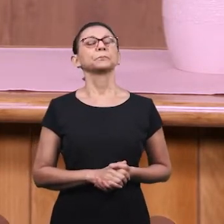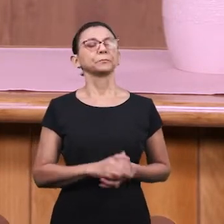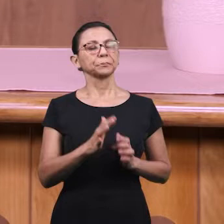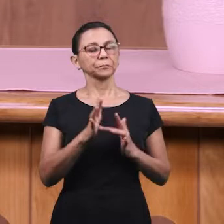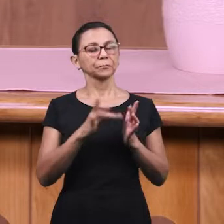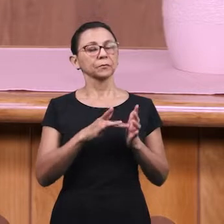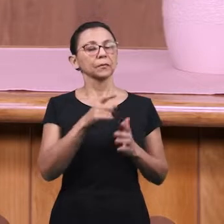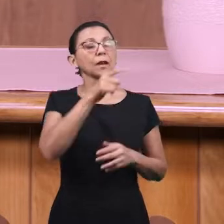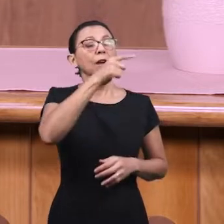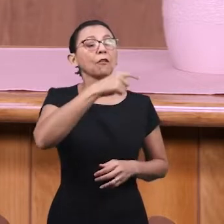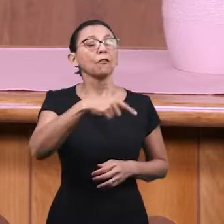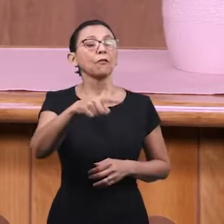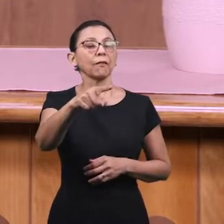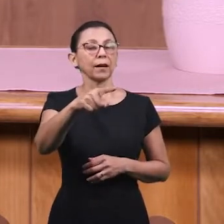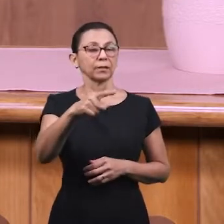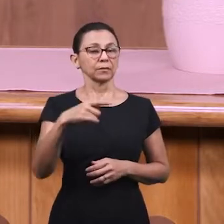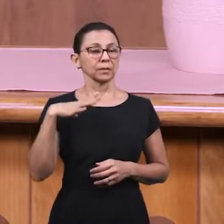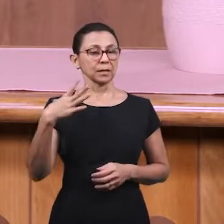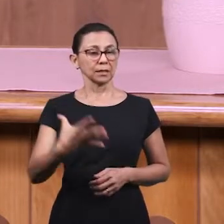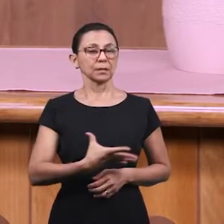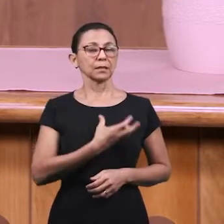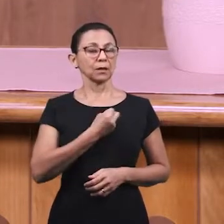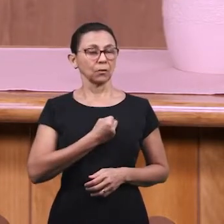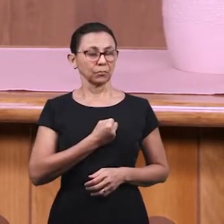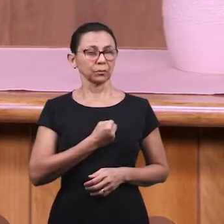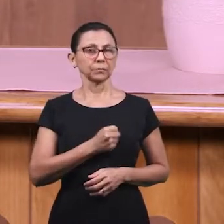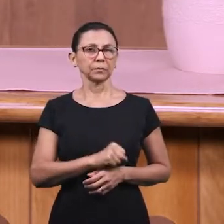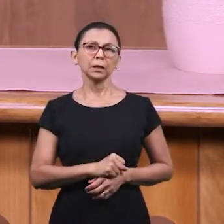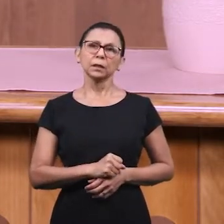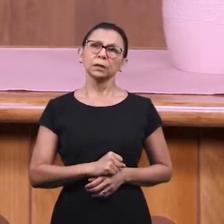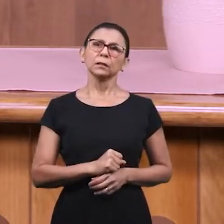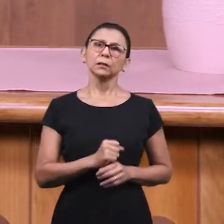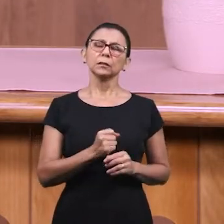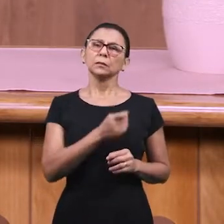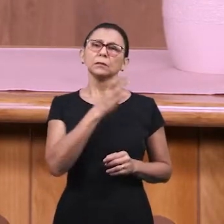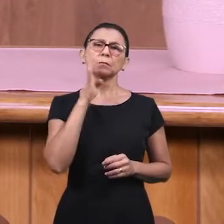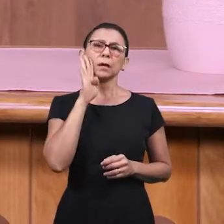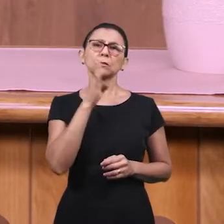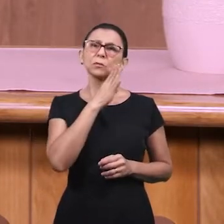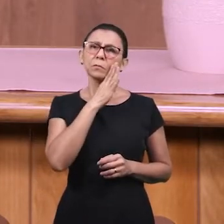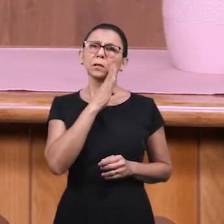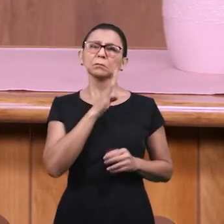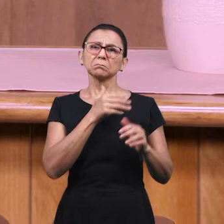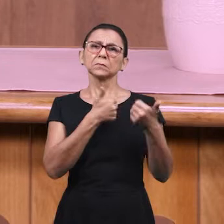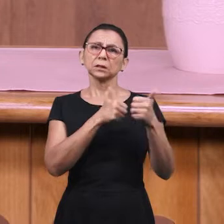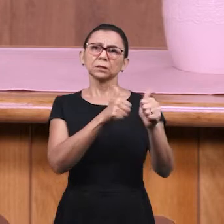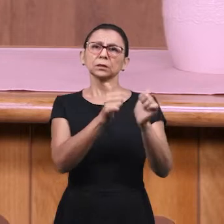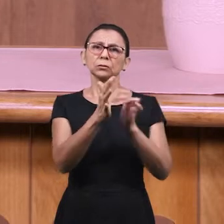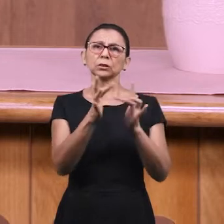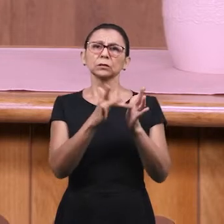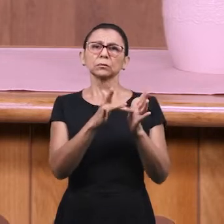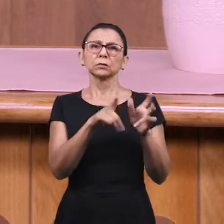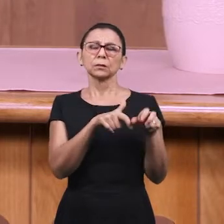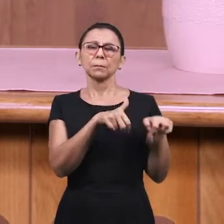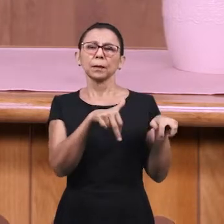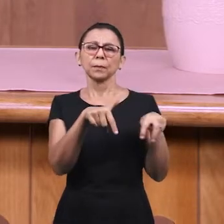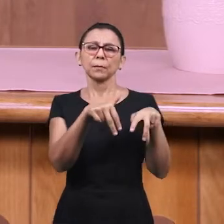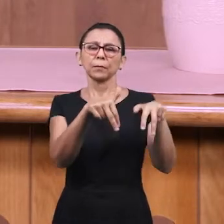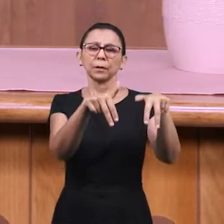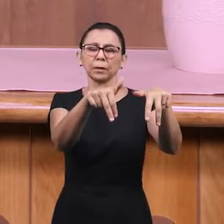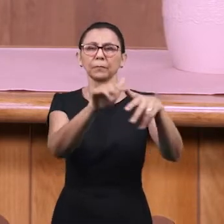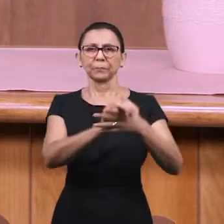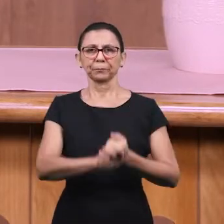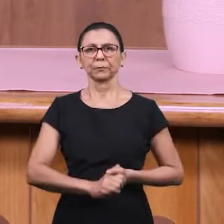иди, вера твоя спасла. И он прозрел, последовал за Иисусом по пути, по дороге. Это один